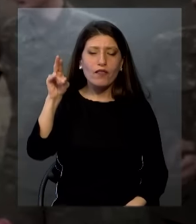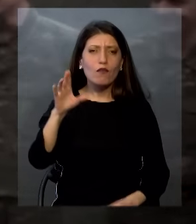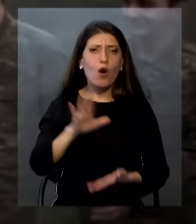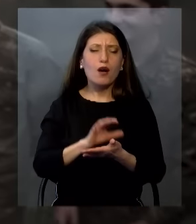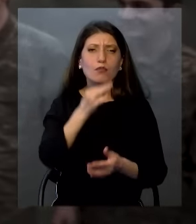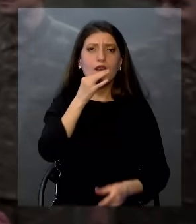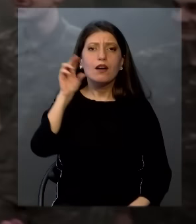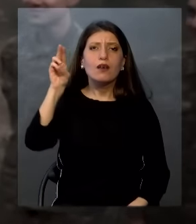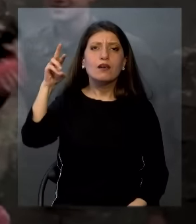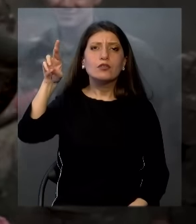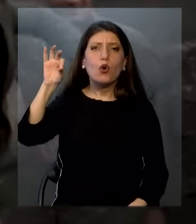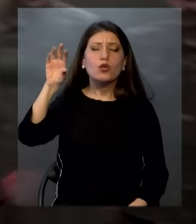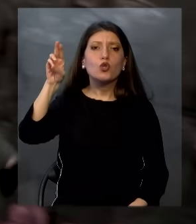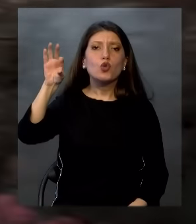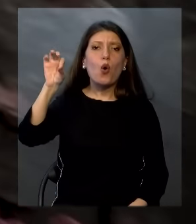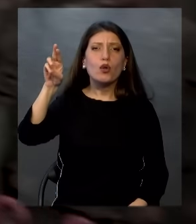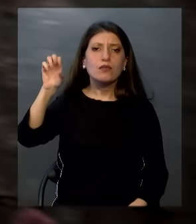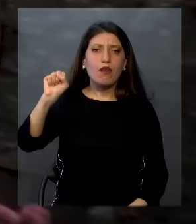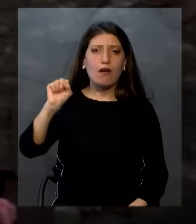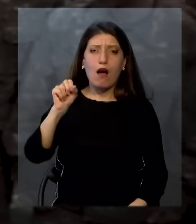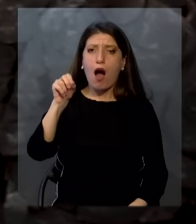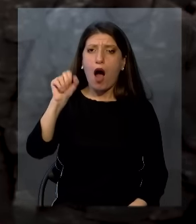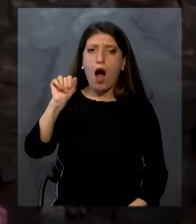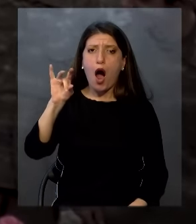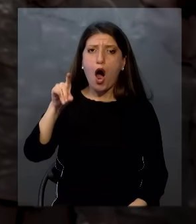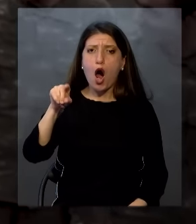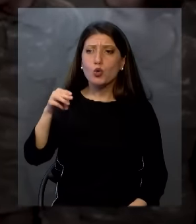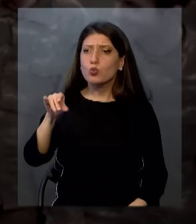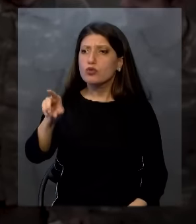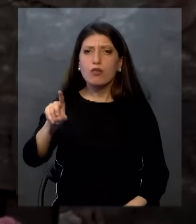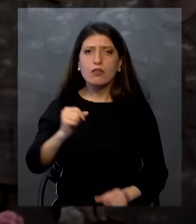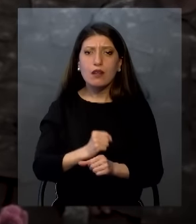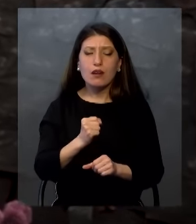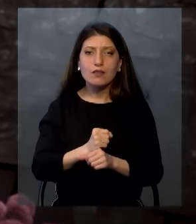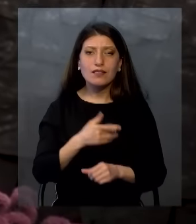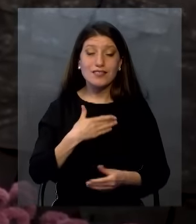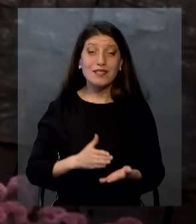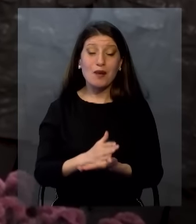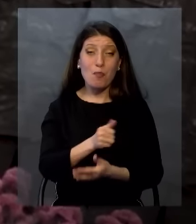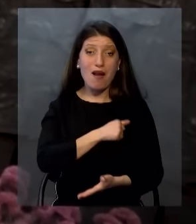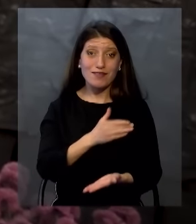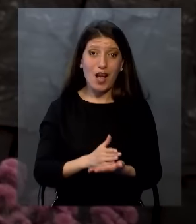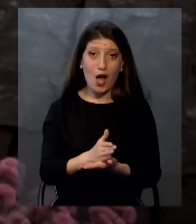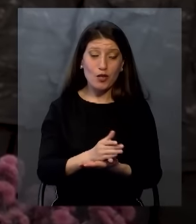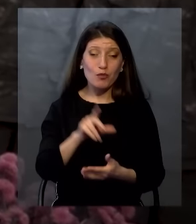ծյոծյայից։ Հարութ, էստեղ ինչ սանում։ «Ծառայում, ծեսծովիկ, ծառայում»։